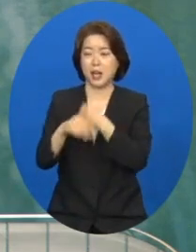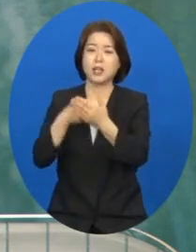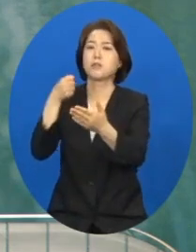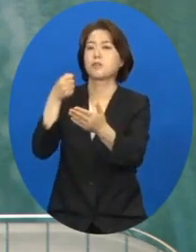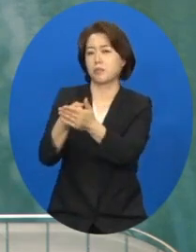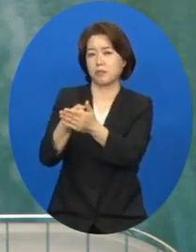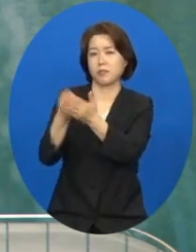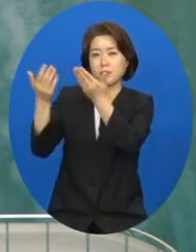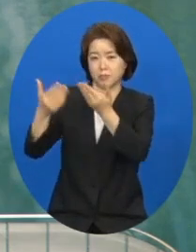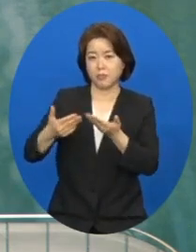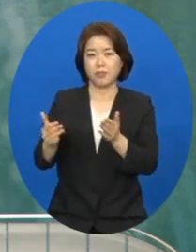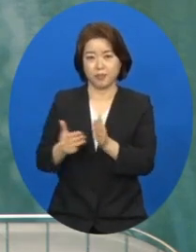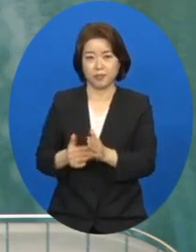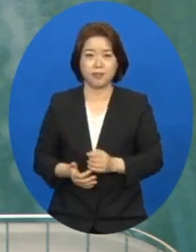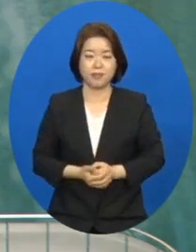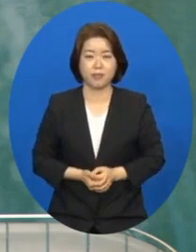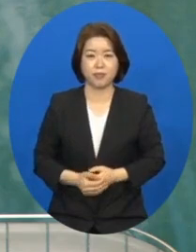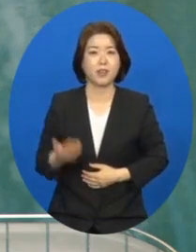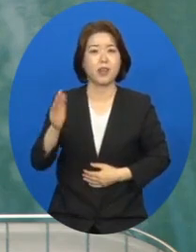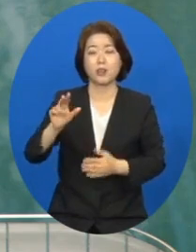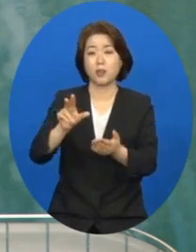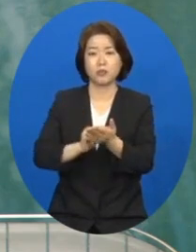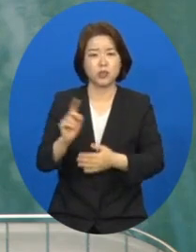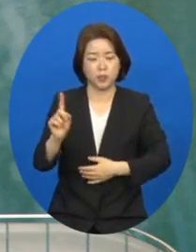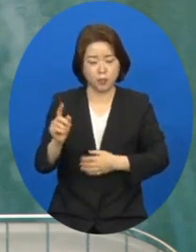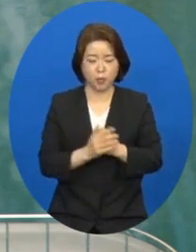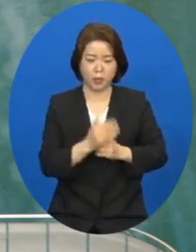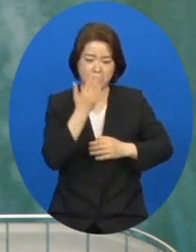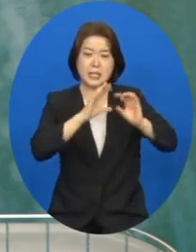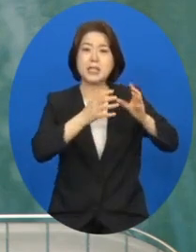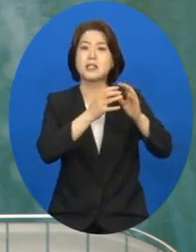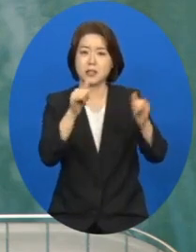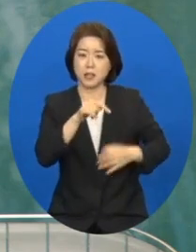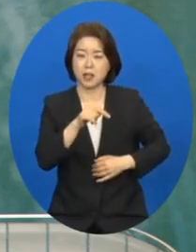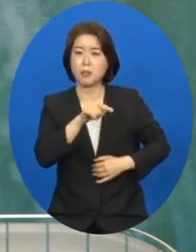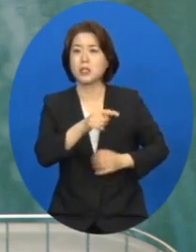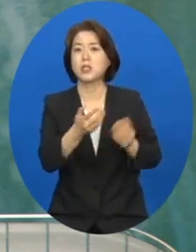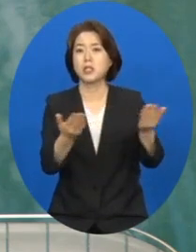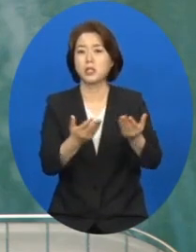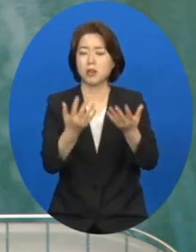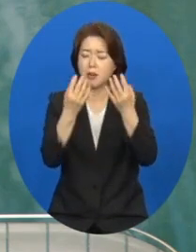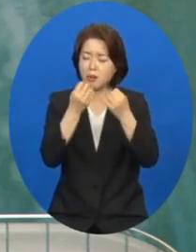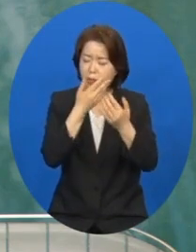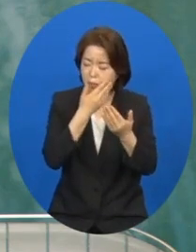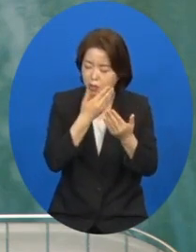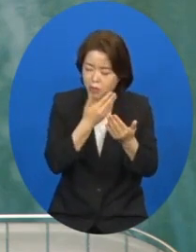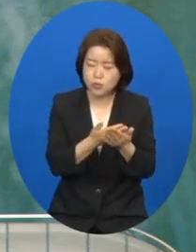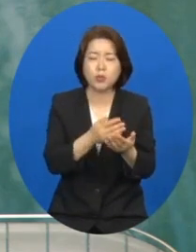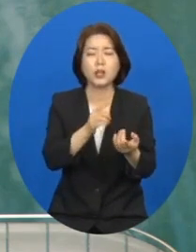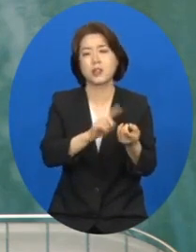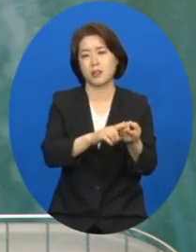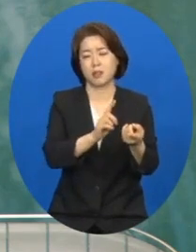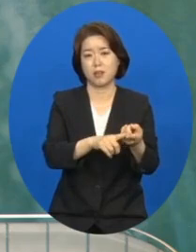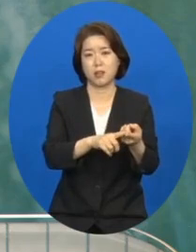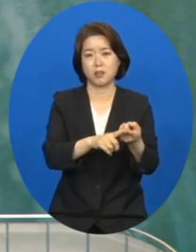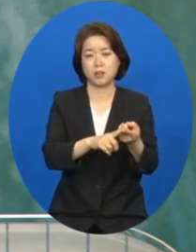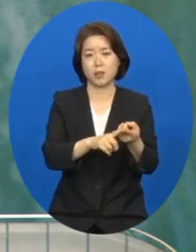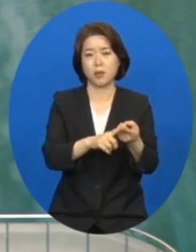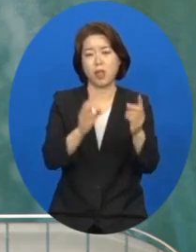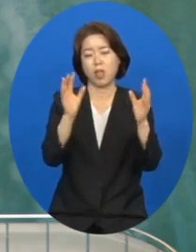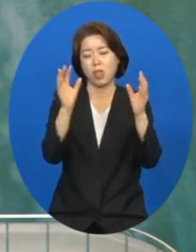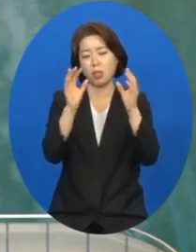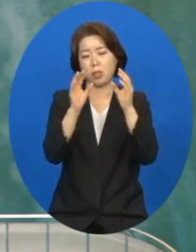정하신 거죠. 그런데 문제는 이스라엘 백성들이 이 일이 얼마나 중요한 건지에 대해서